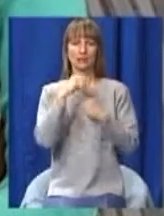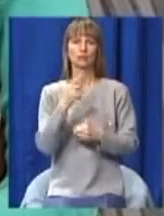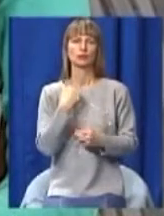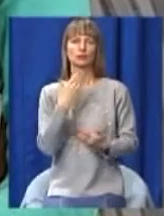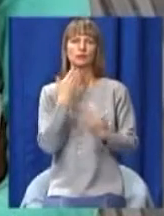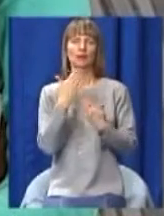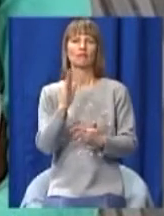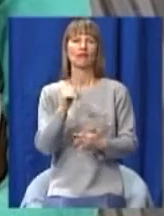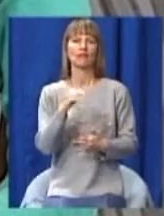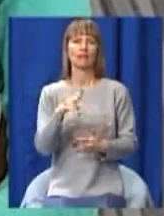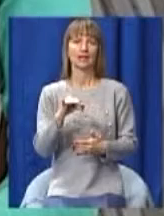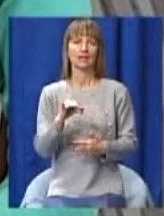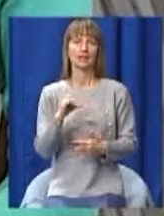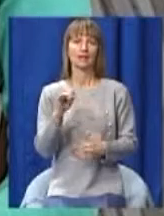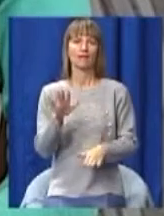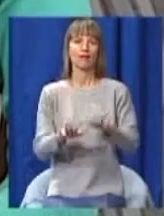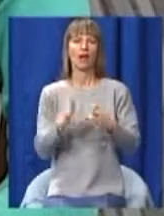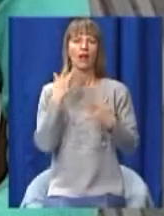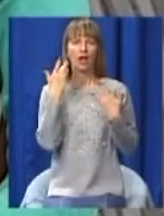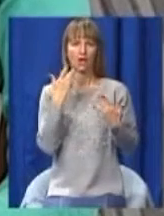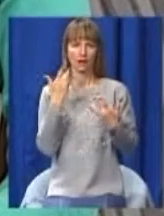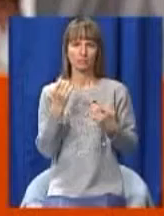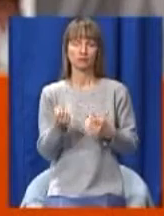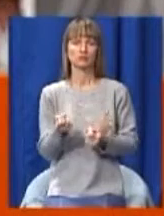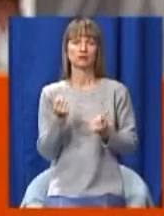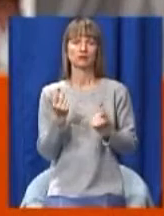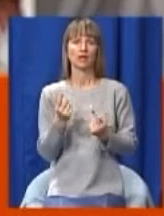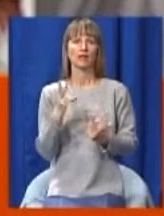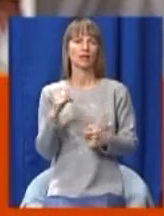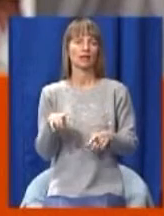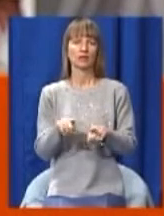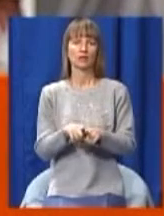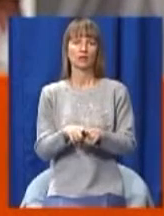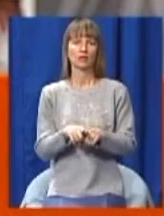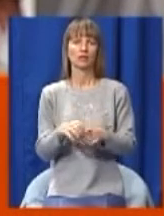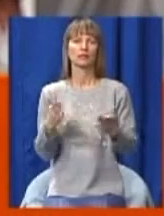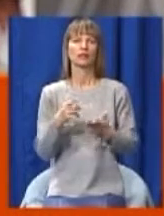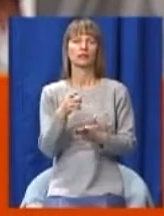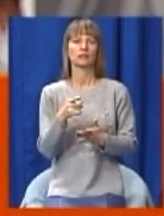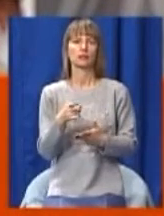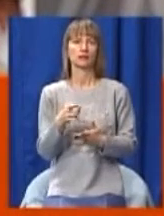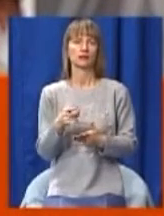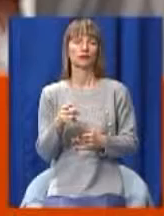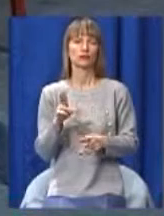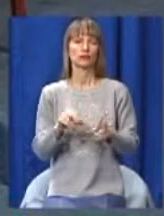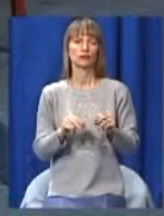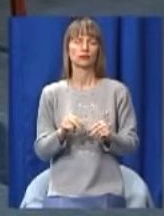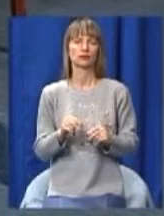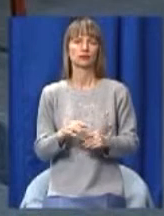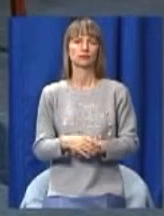запитую, насправді вафлі на вагу вони легенькі, так виявляється? Ну, такі. А як ти взагалі